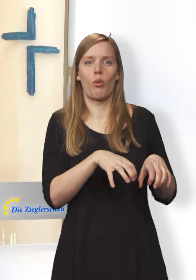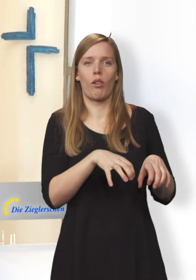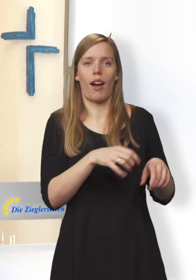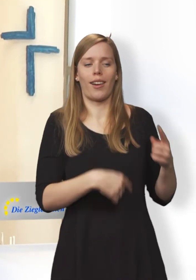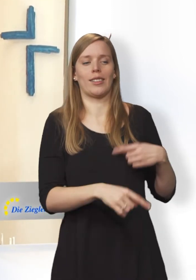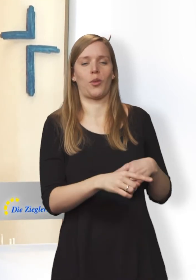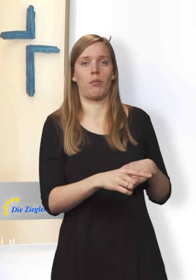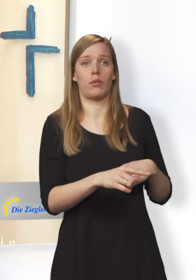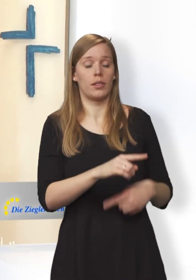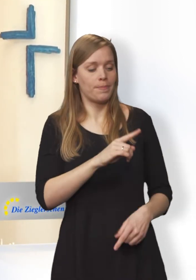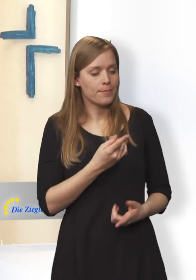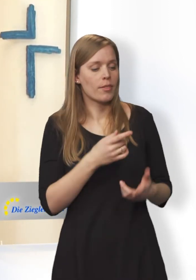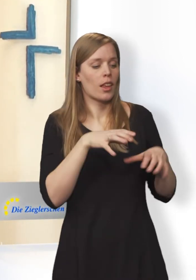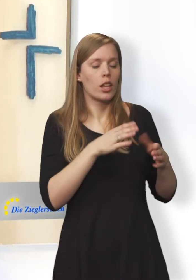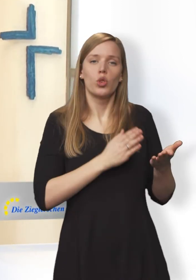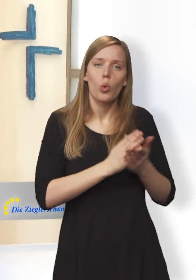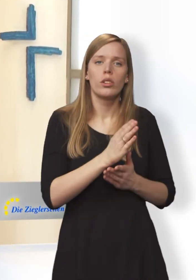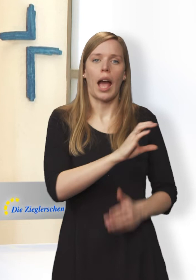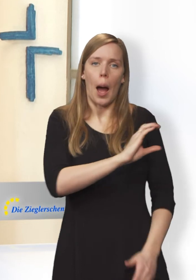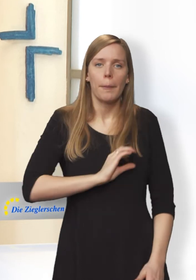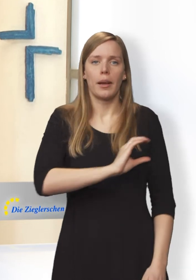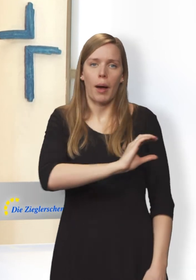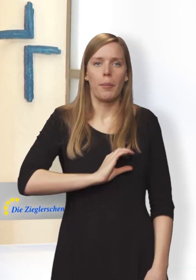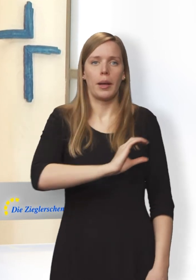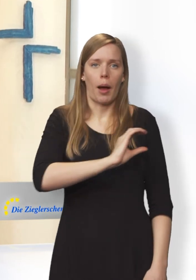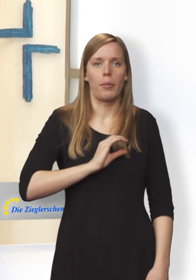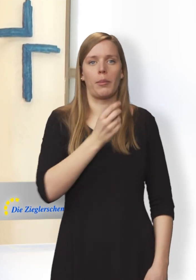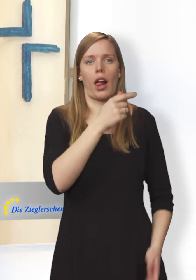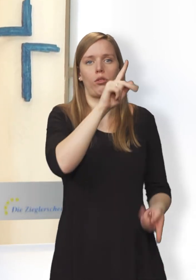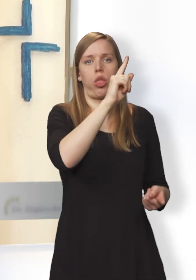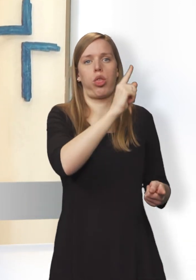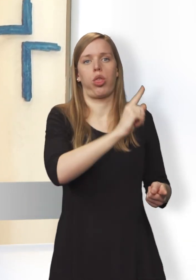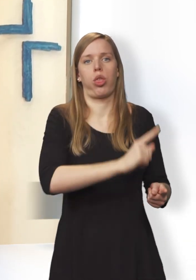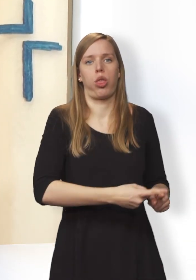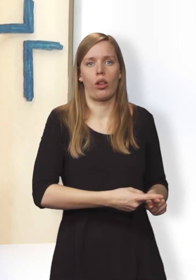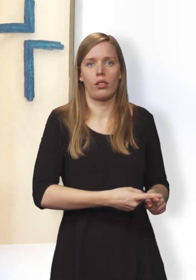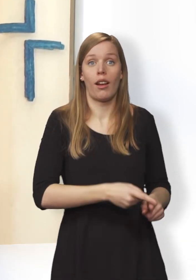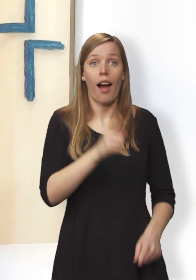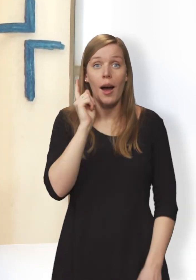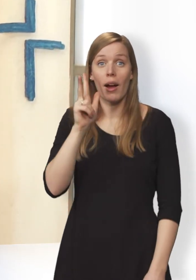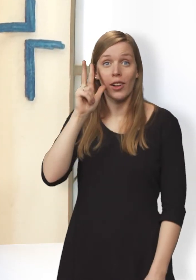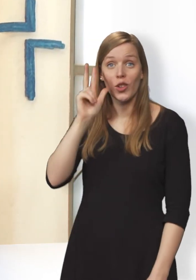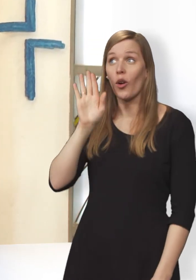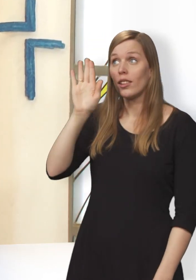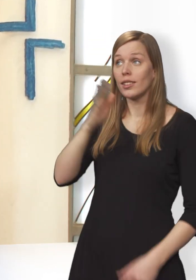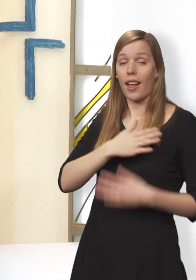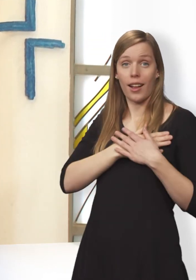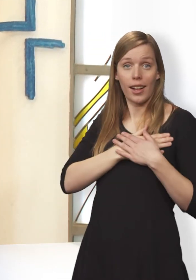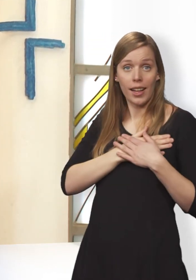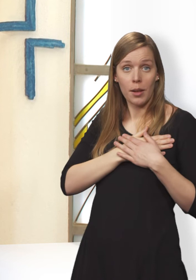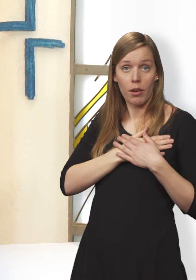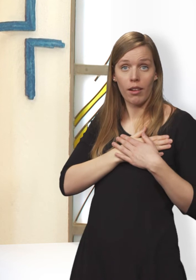ich von der bank immer geld abheben wird das konto kleiner wenn ich aber die liebe gottes